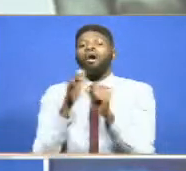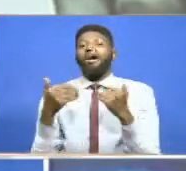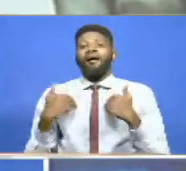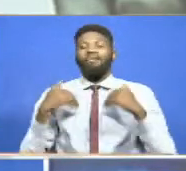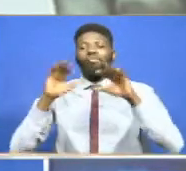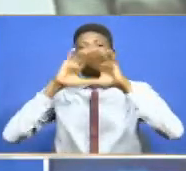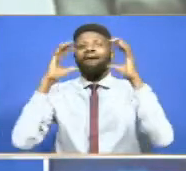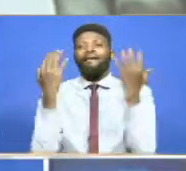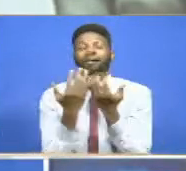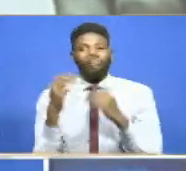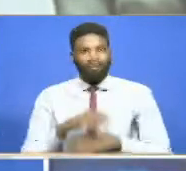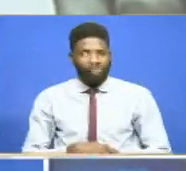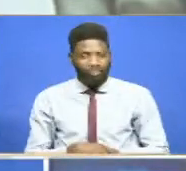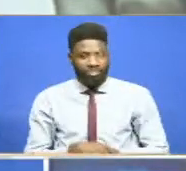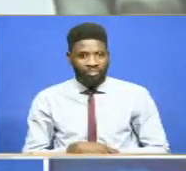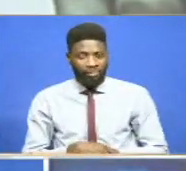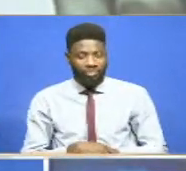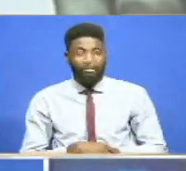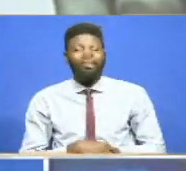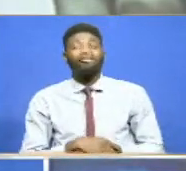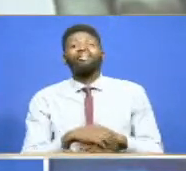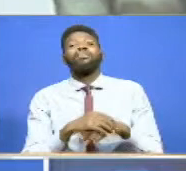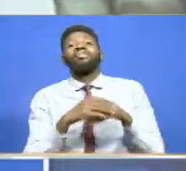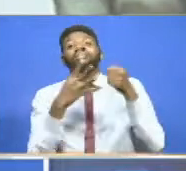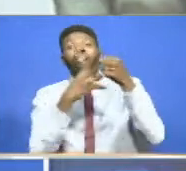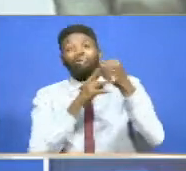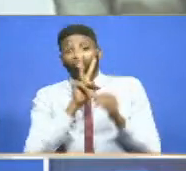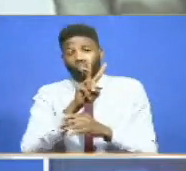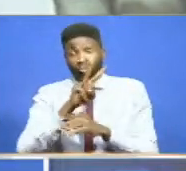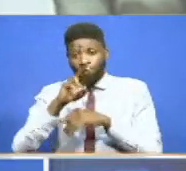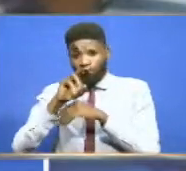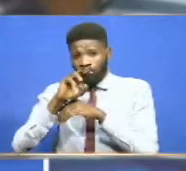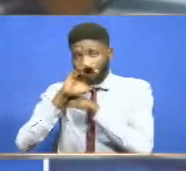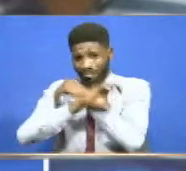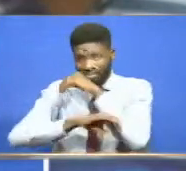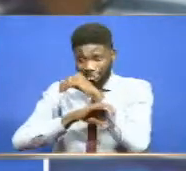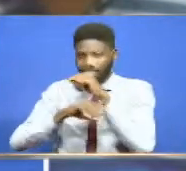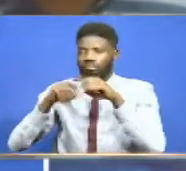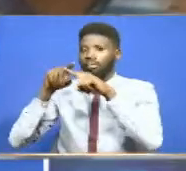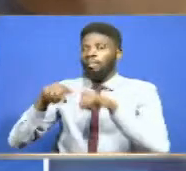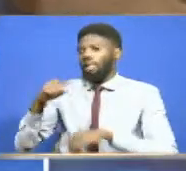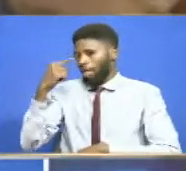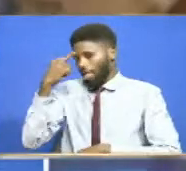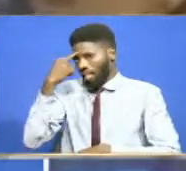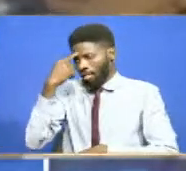92 zinategemea India kwa chanjo ya ugonjwa wa COVID-19.